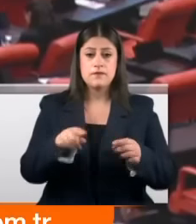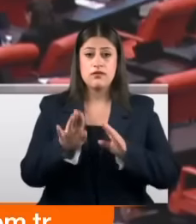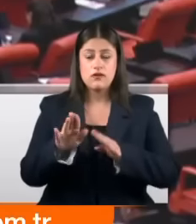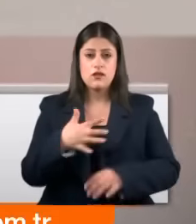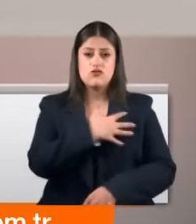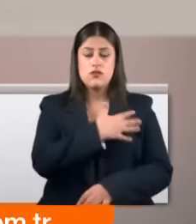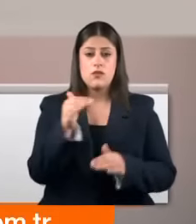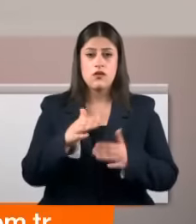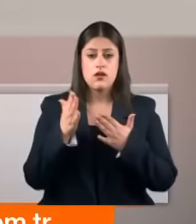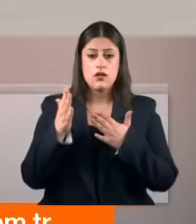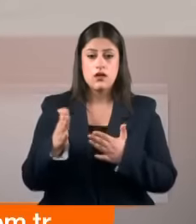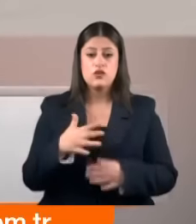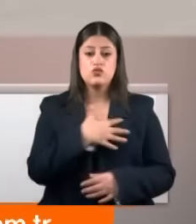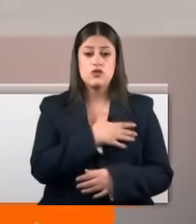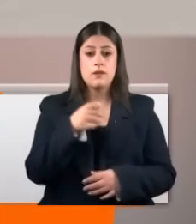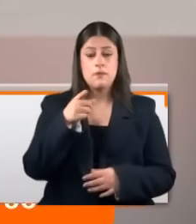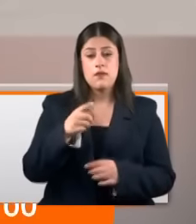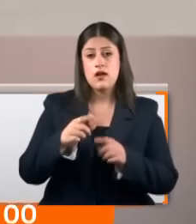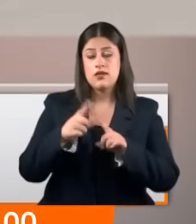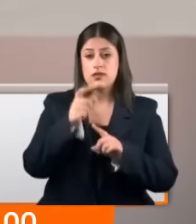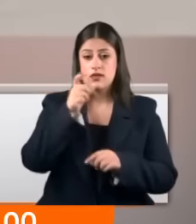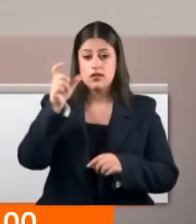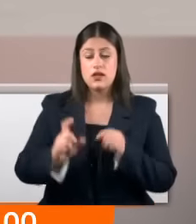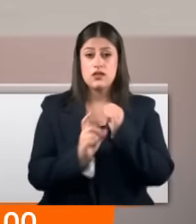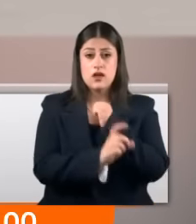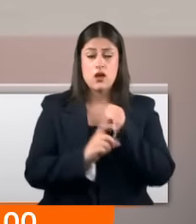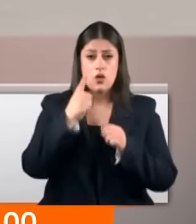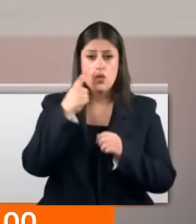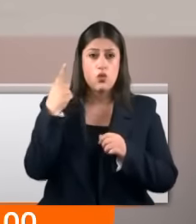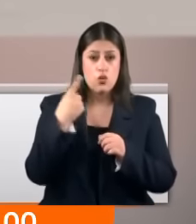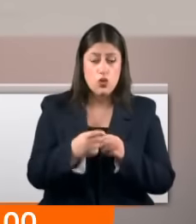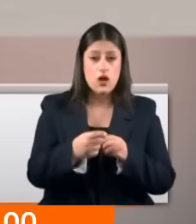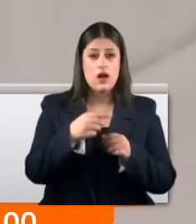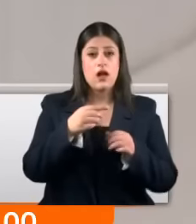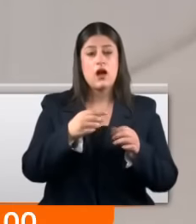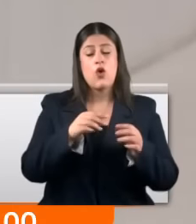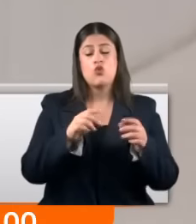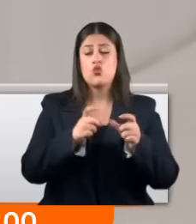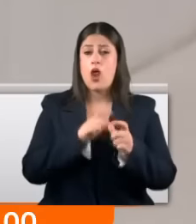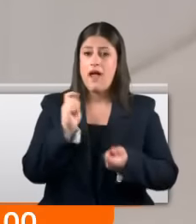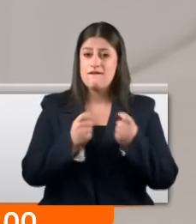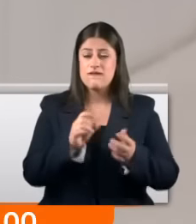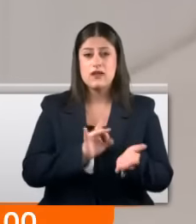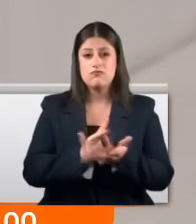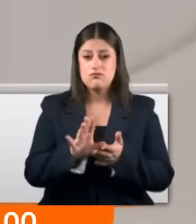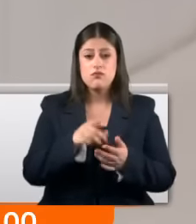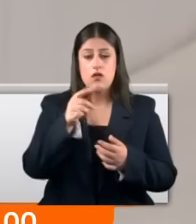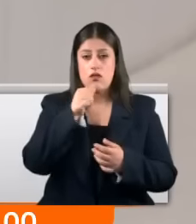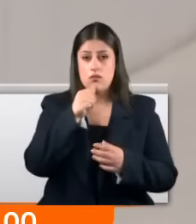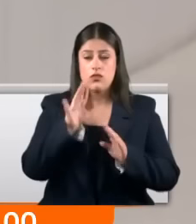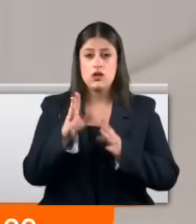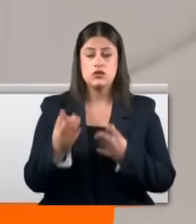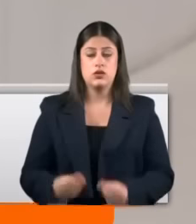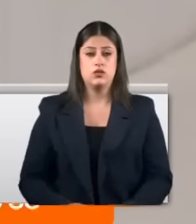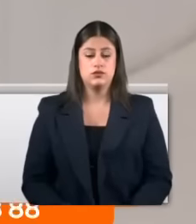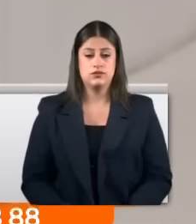geldi. CHP'li Tekin Bingöl terör sebebiyle görevden alınan belediye başkanlarını savundu. Kayyum meselesi